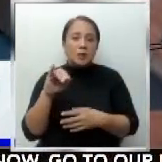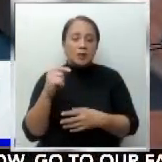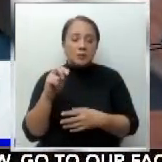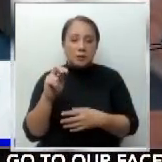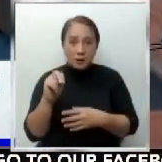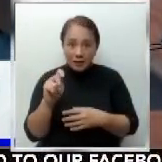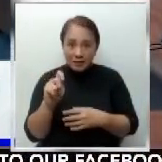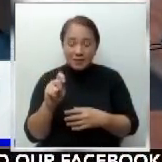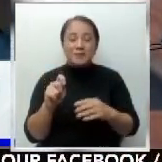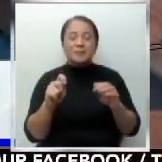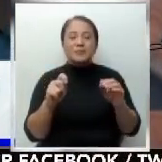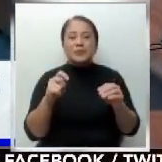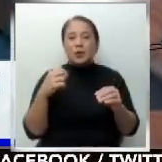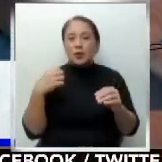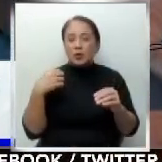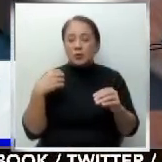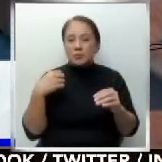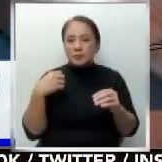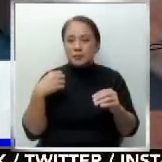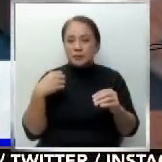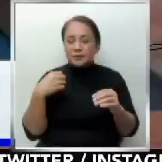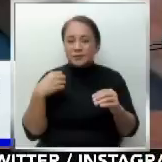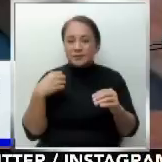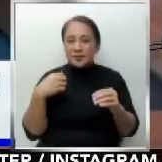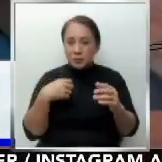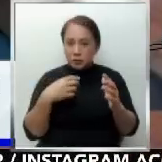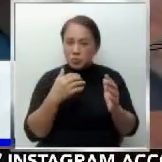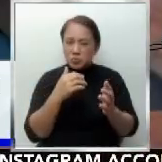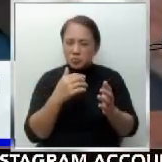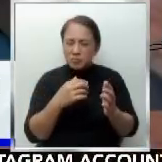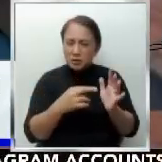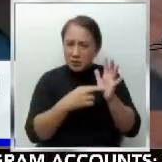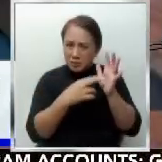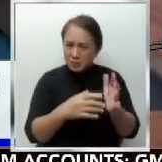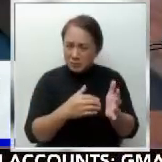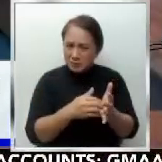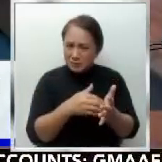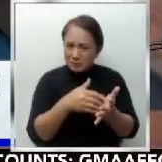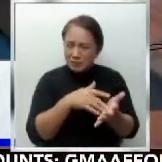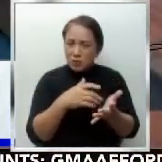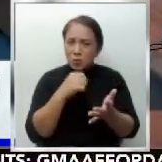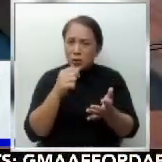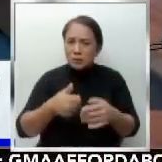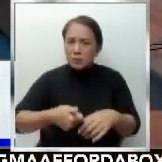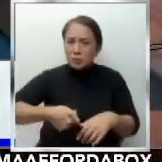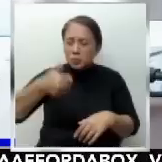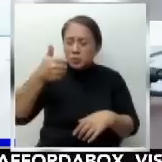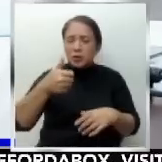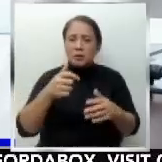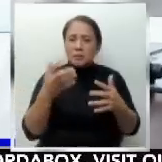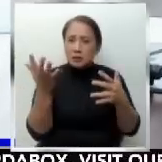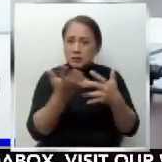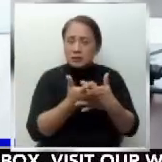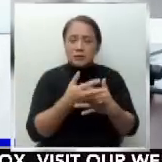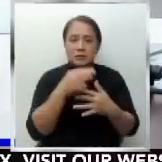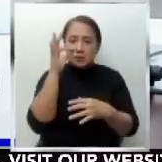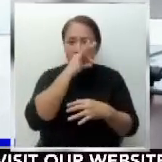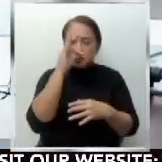Tulfo, mahina raw ba ang representasyon natin kaya hindi na ipapanalo ang kaso ng mga Pinoy sa ibang bansa? Baka yung mga